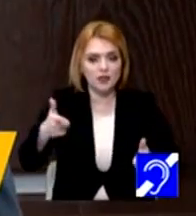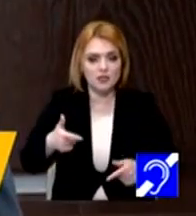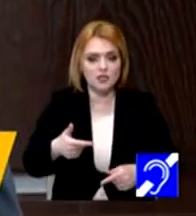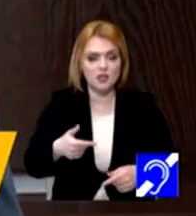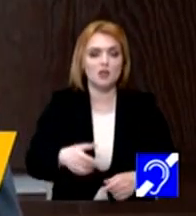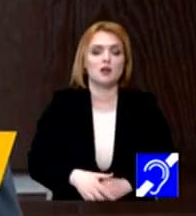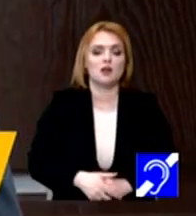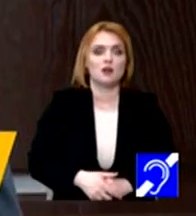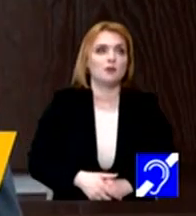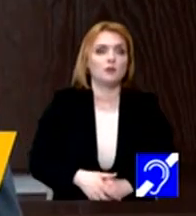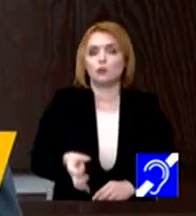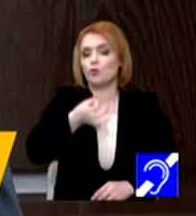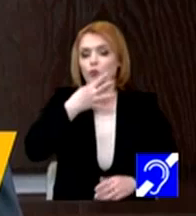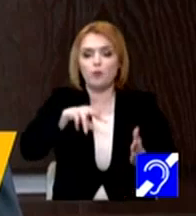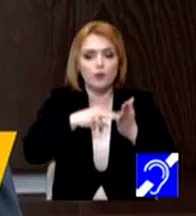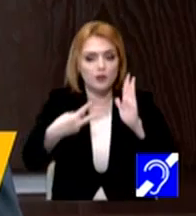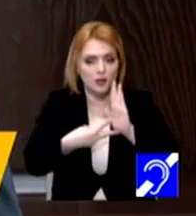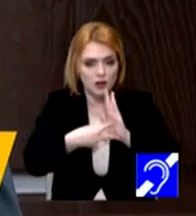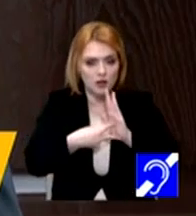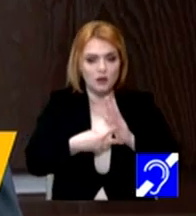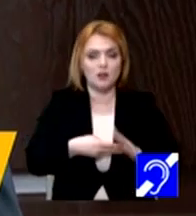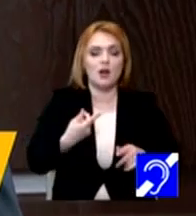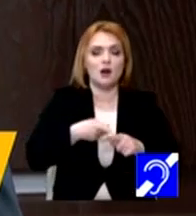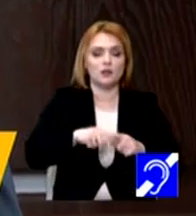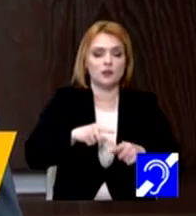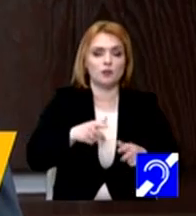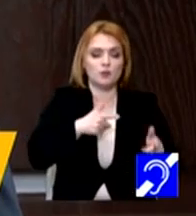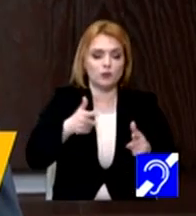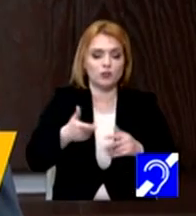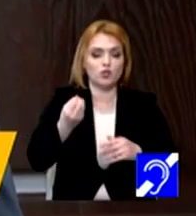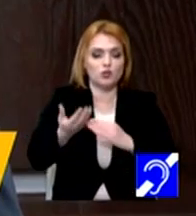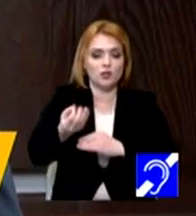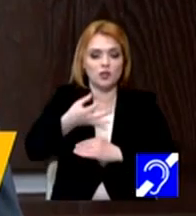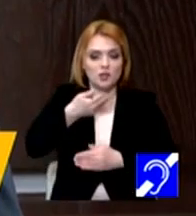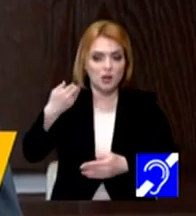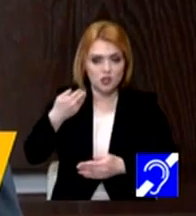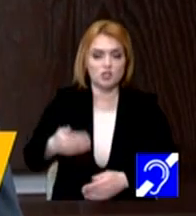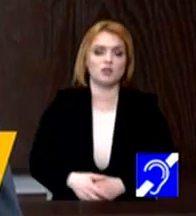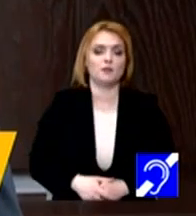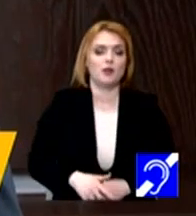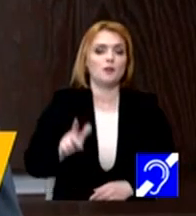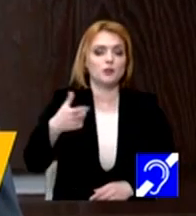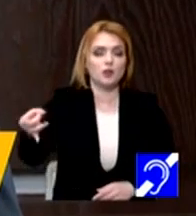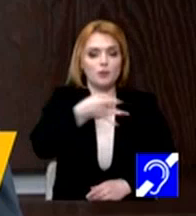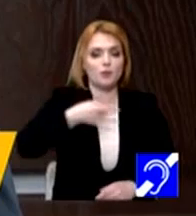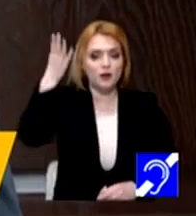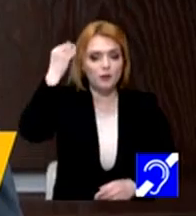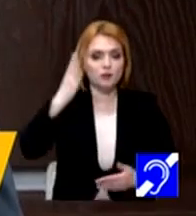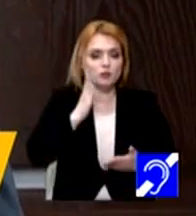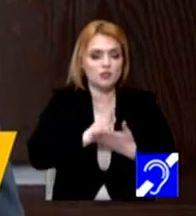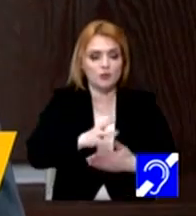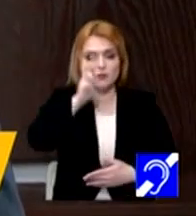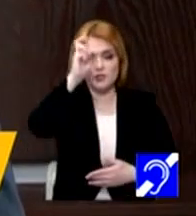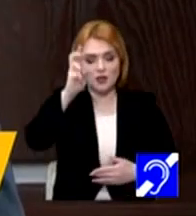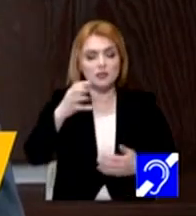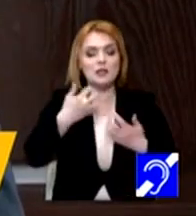întreg spectru de scenarii. Am făcut acest lucru de mai multe luni. În același timp, reieșim din faptul că Republica Moldova este un stat neutru și